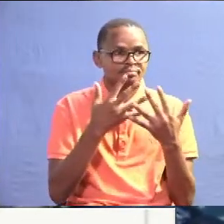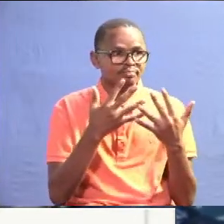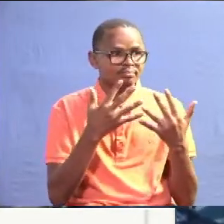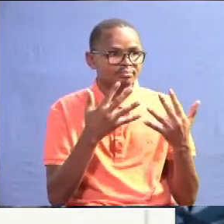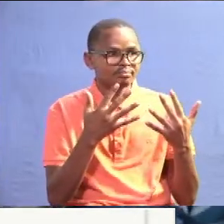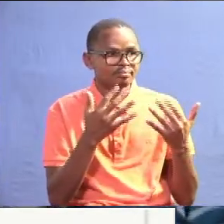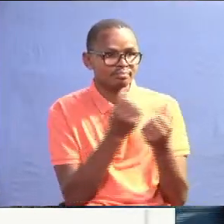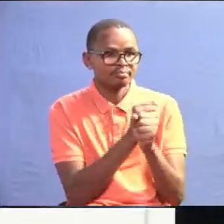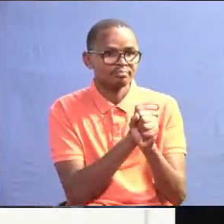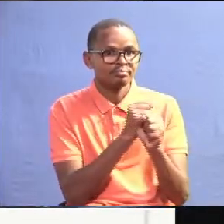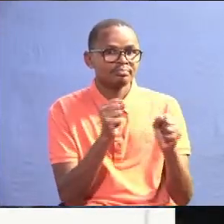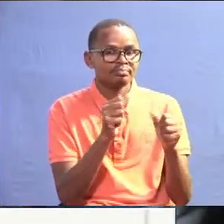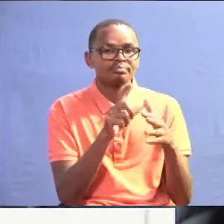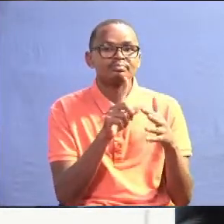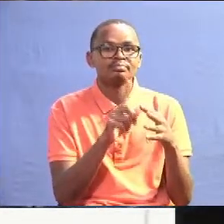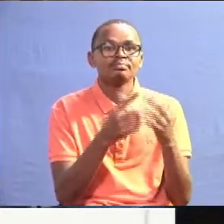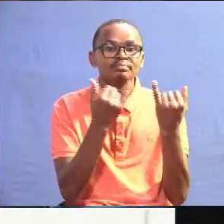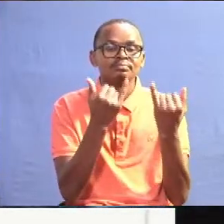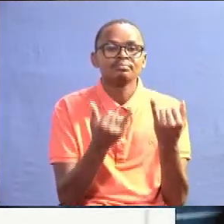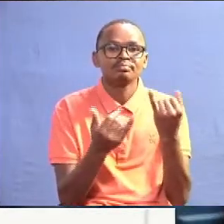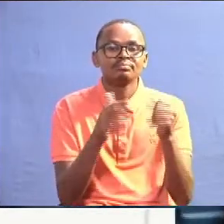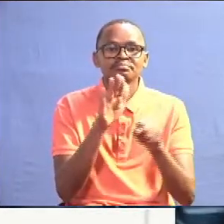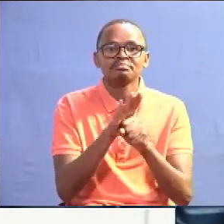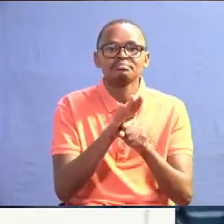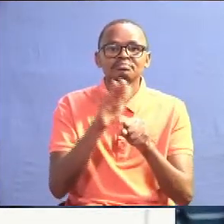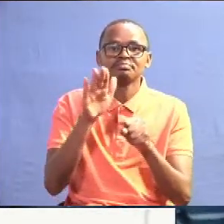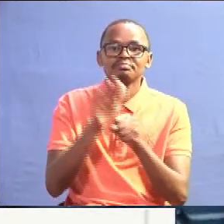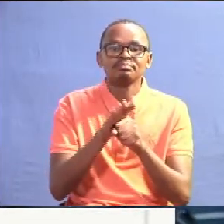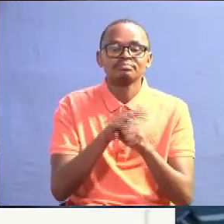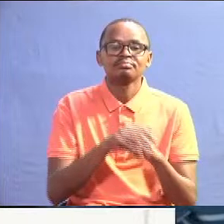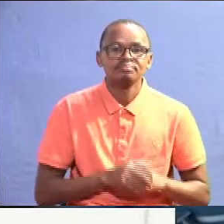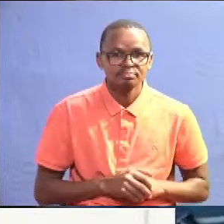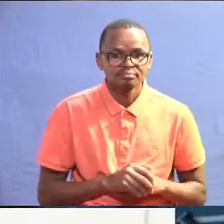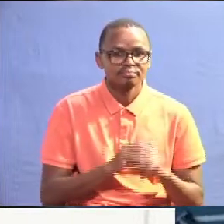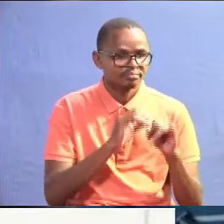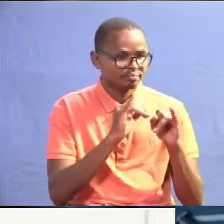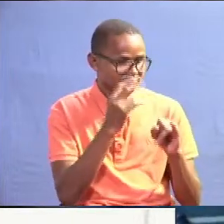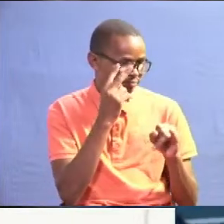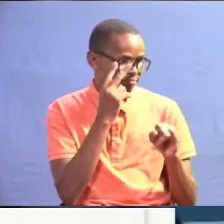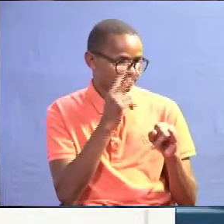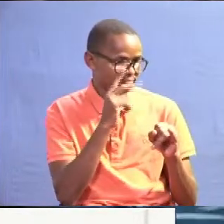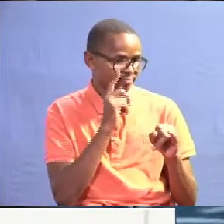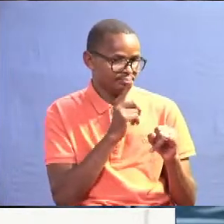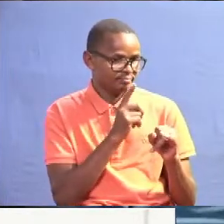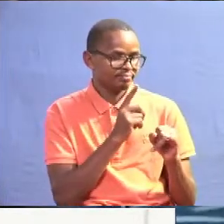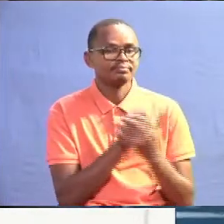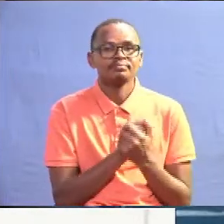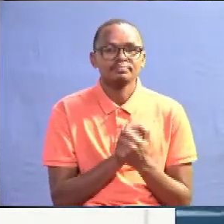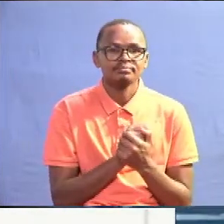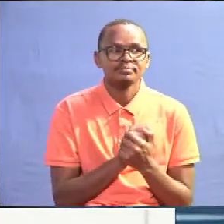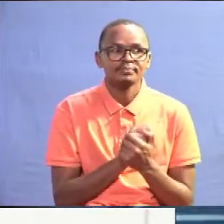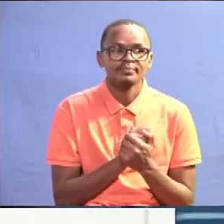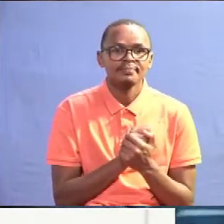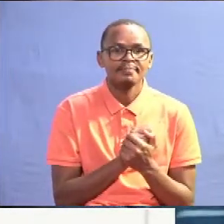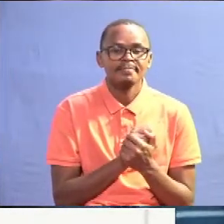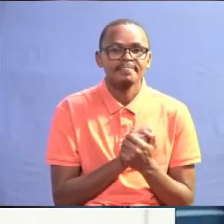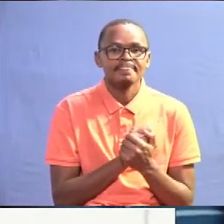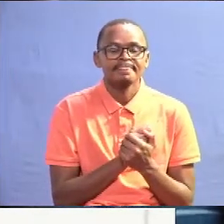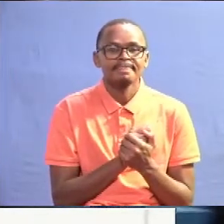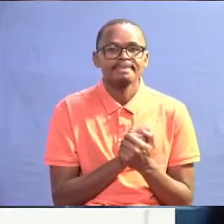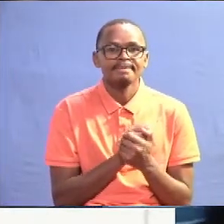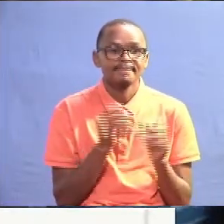hata ziwe sasa moto sasa imekuwa kubwa sana. Sasa nikaona hata sasa inasikia tu